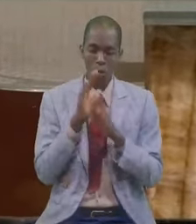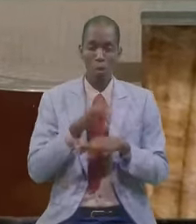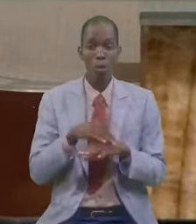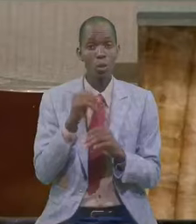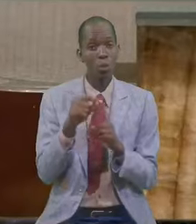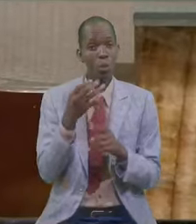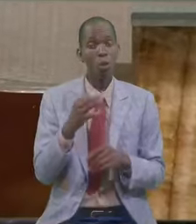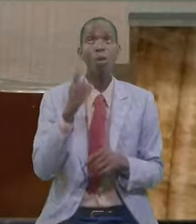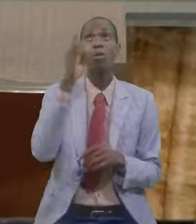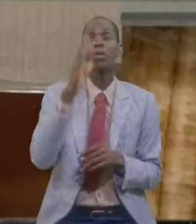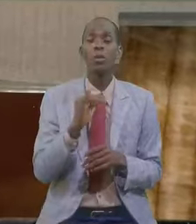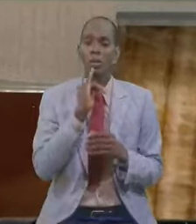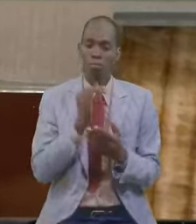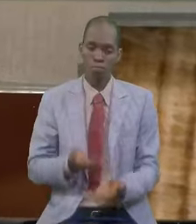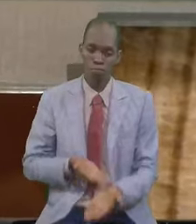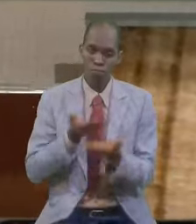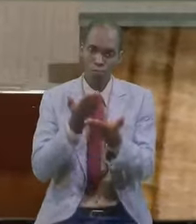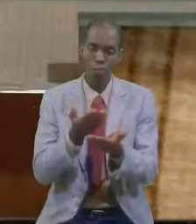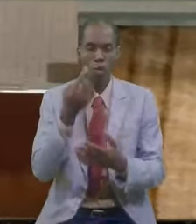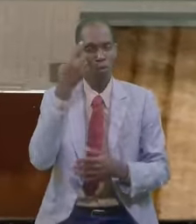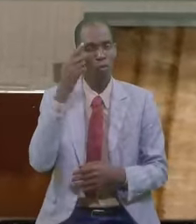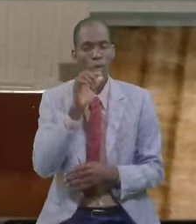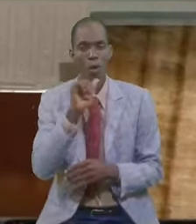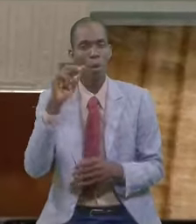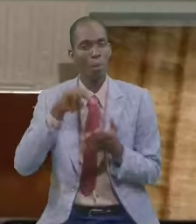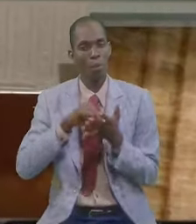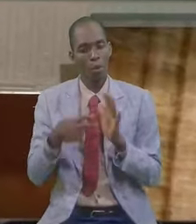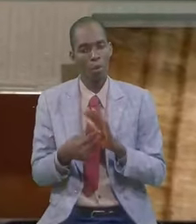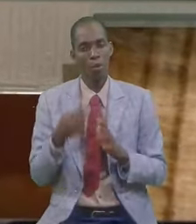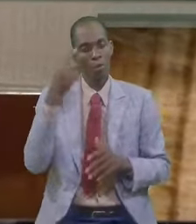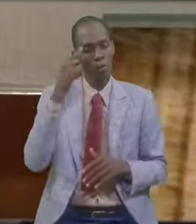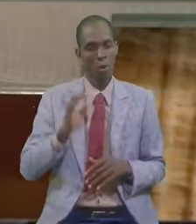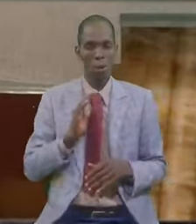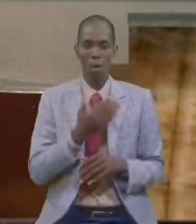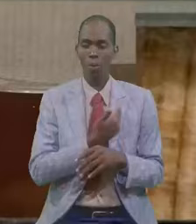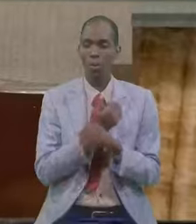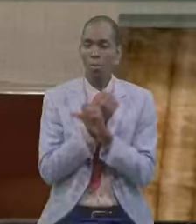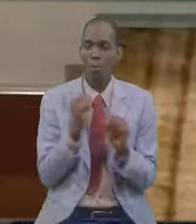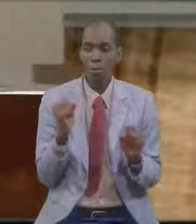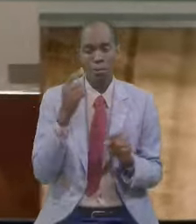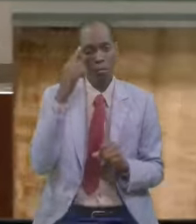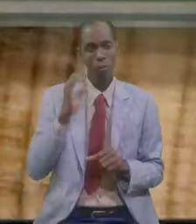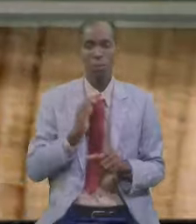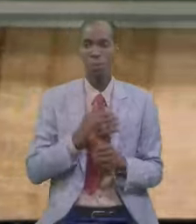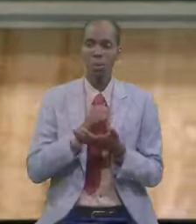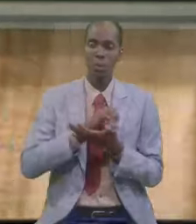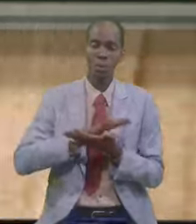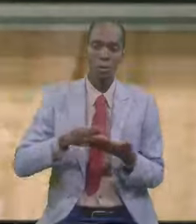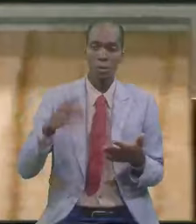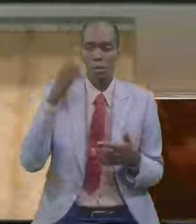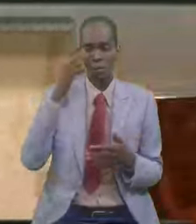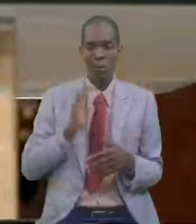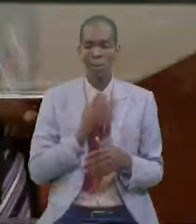de Dieu est bien stipulée pour un objectif, pour notre salut, pour notre sanctification, pour